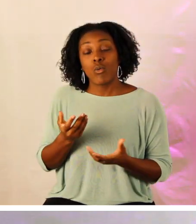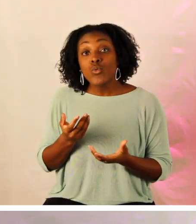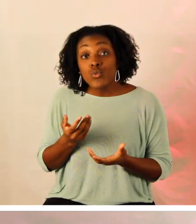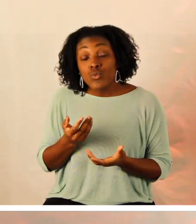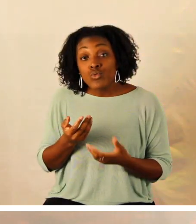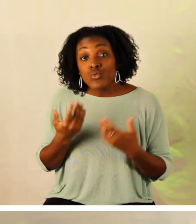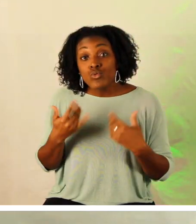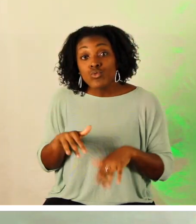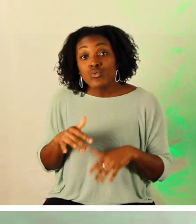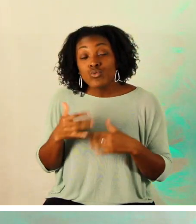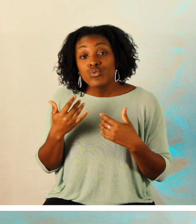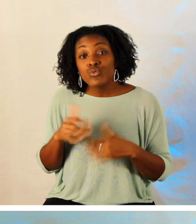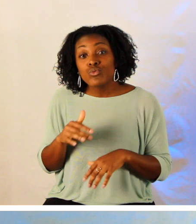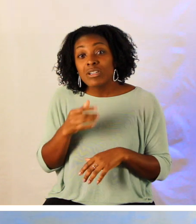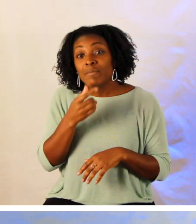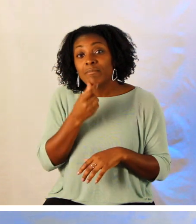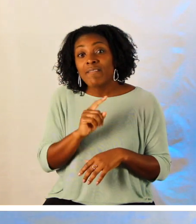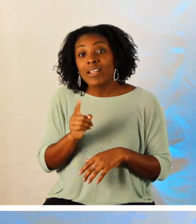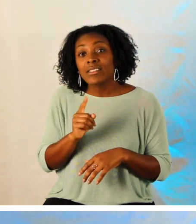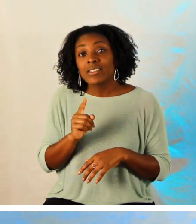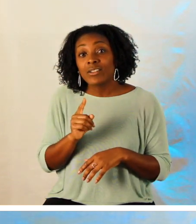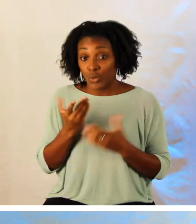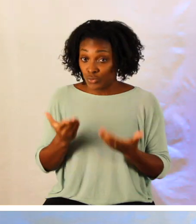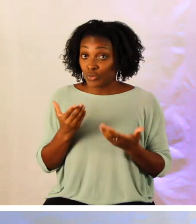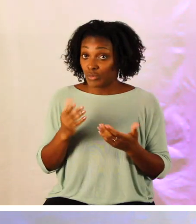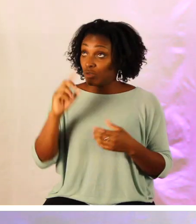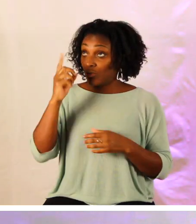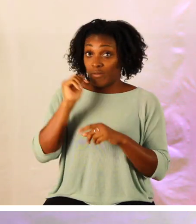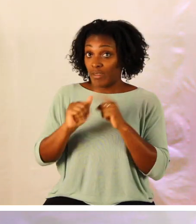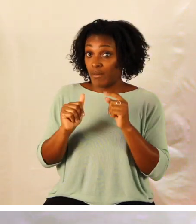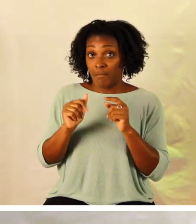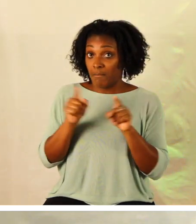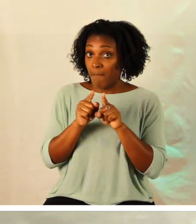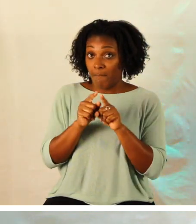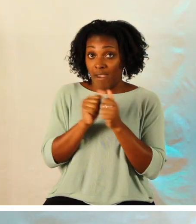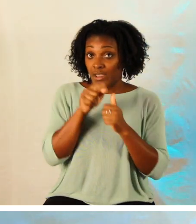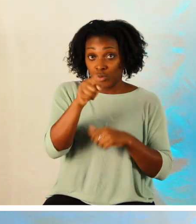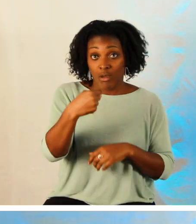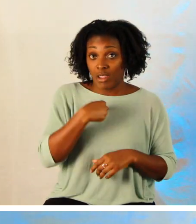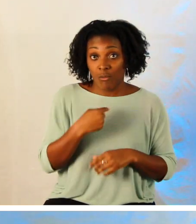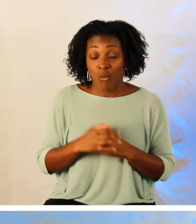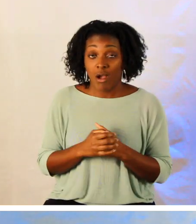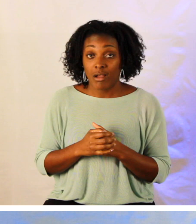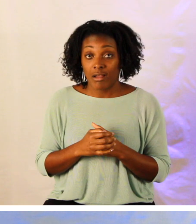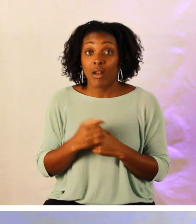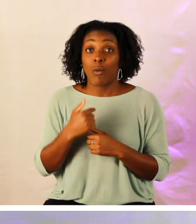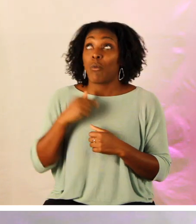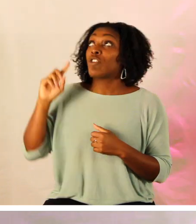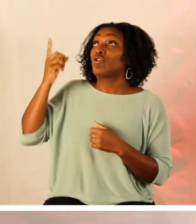Wow. Et ça, Dieu fait la même chose aujourd'hui dans notre vie. J'aimerais te poser la question de la part de Dieu